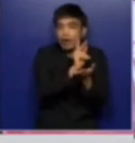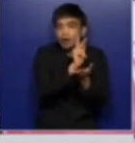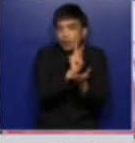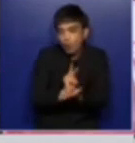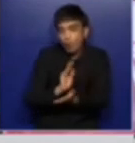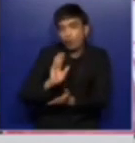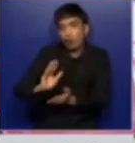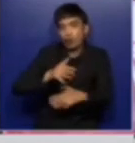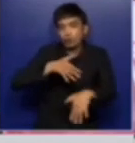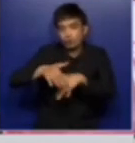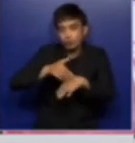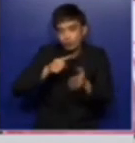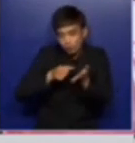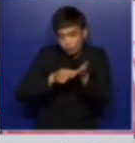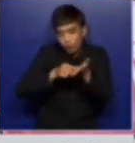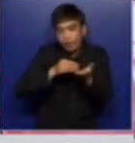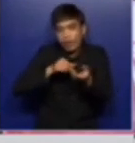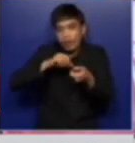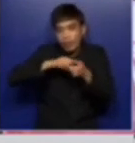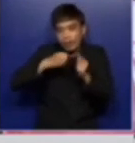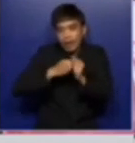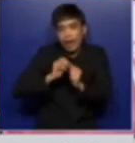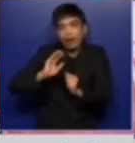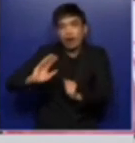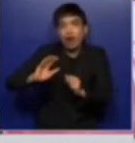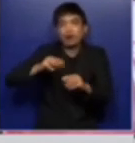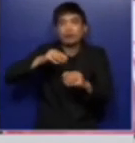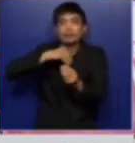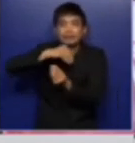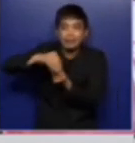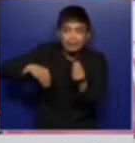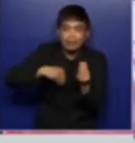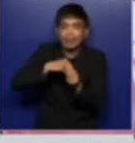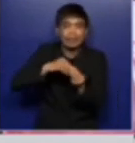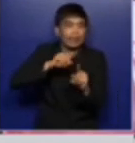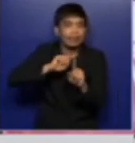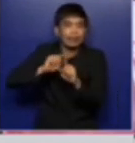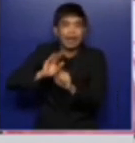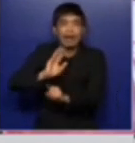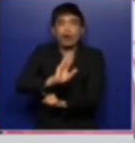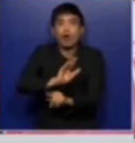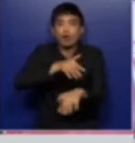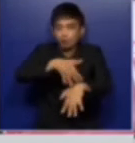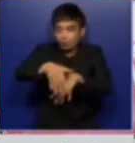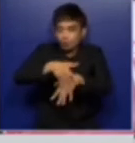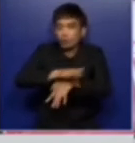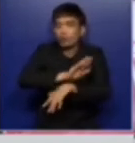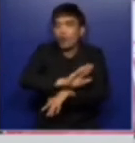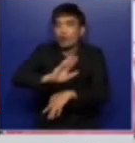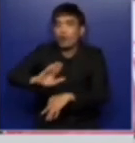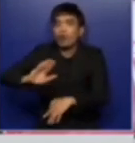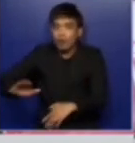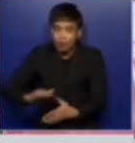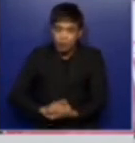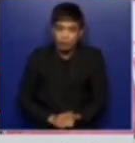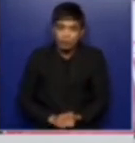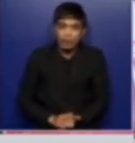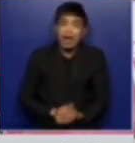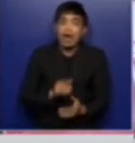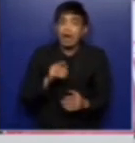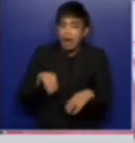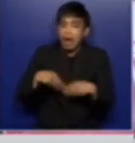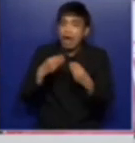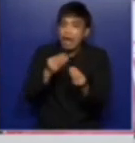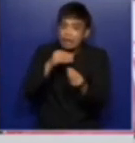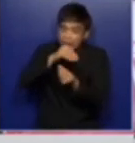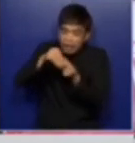พื่อแก้ไขปัญหาเศรษฐกิจปากท้องประชาชนในชุมชนนั้นๆให้พ้นให้ทันสถาน